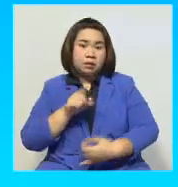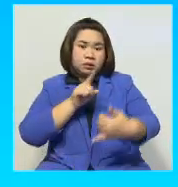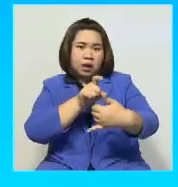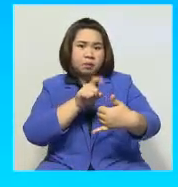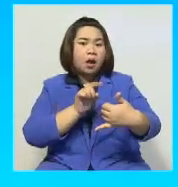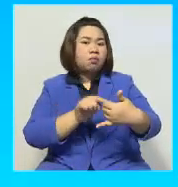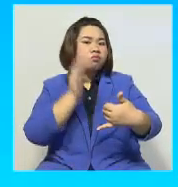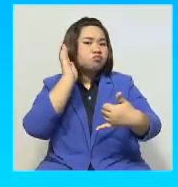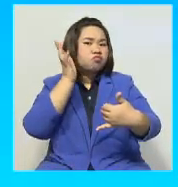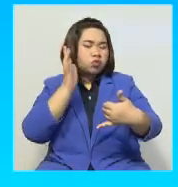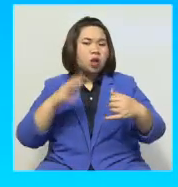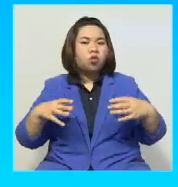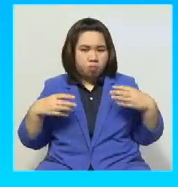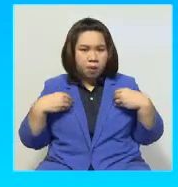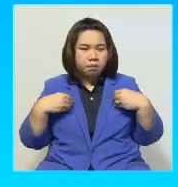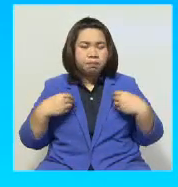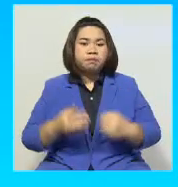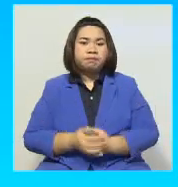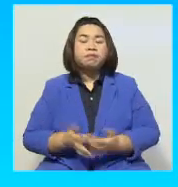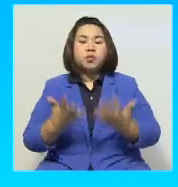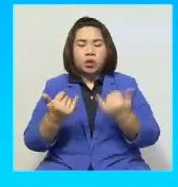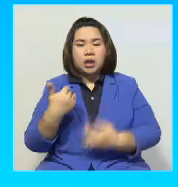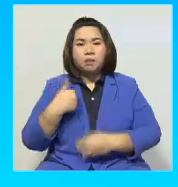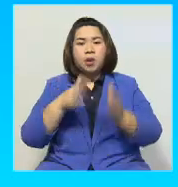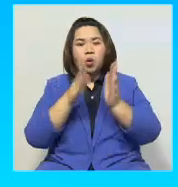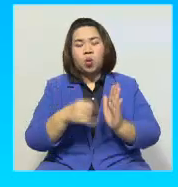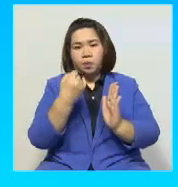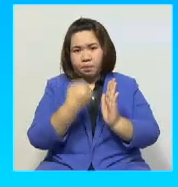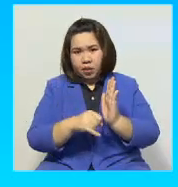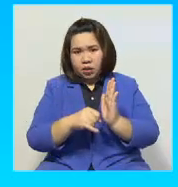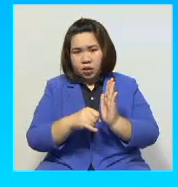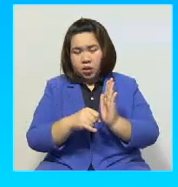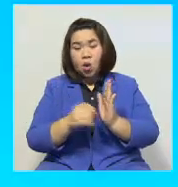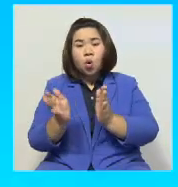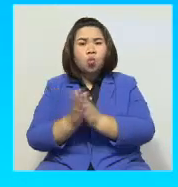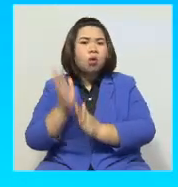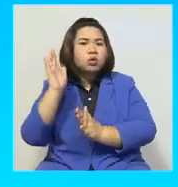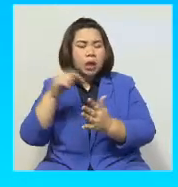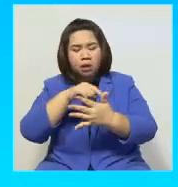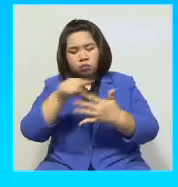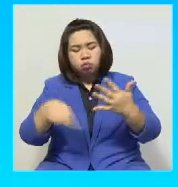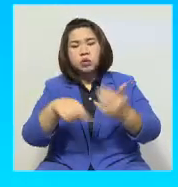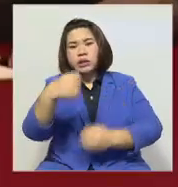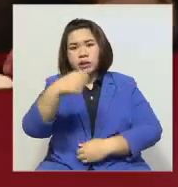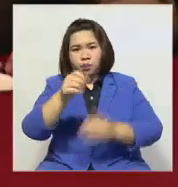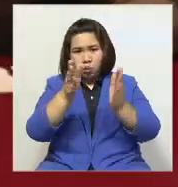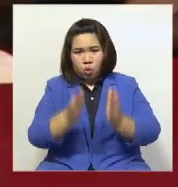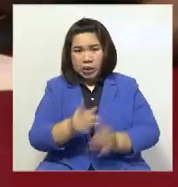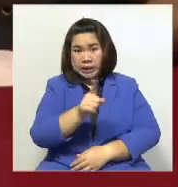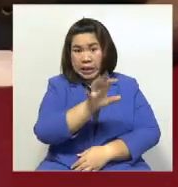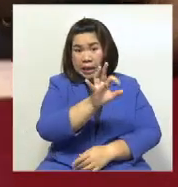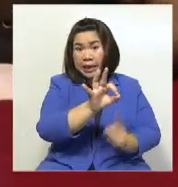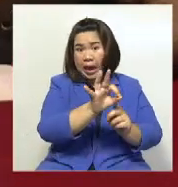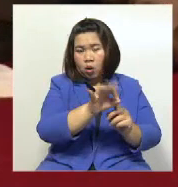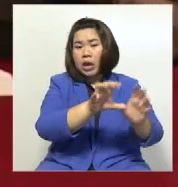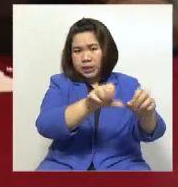นให้การรับสารภาพนะคะสำหรับคดีนี้มีผู้ต้องหารวมเสียอ้วนด้วยก็ทั้งหมด10คนโดย9คนเนี่ยตำรว